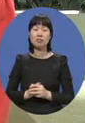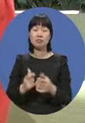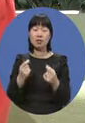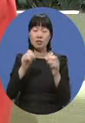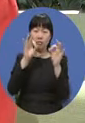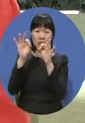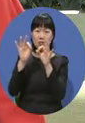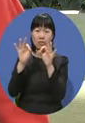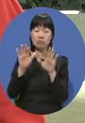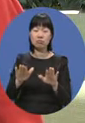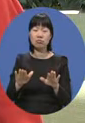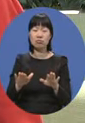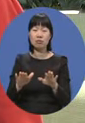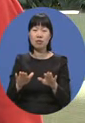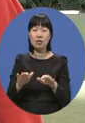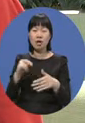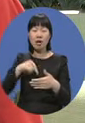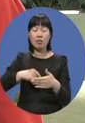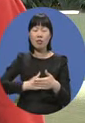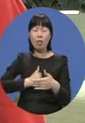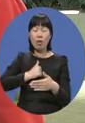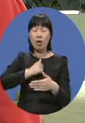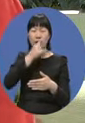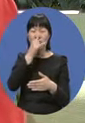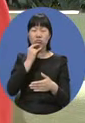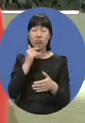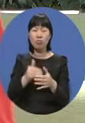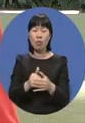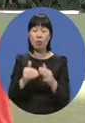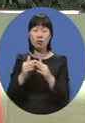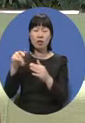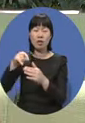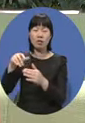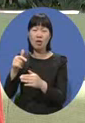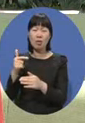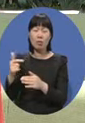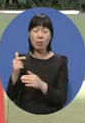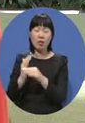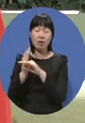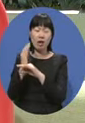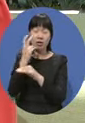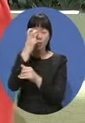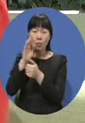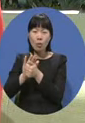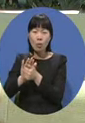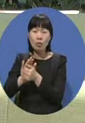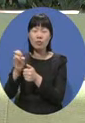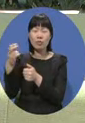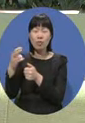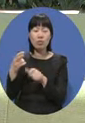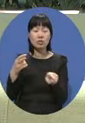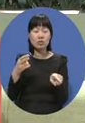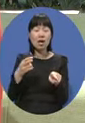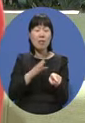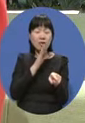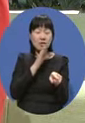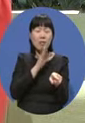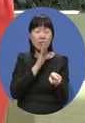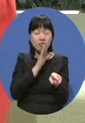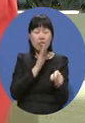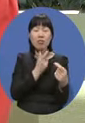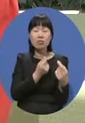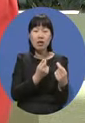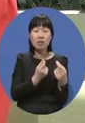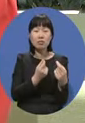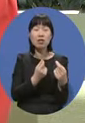이런 아이들도 좀 안에 좀 화도 있고 뭔가 그 집에서 좀 너무 이제 과잉 보호나 그냥 그래 네가 맞아 네가 맞아